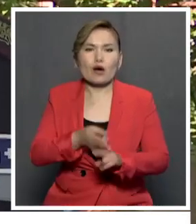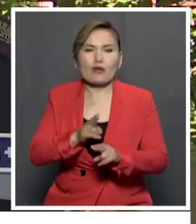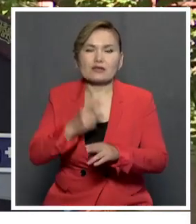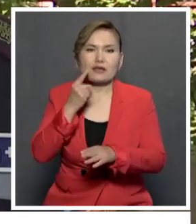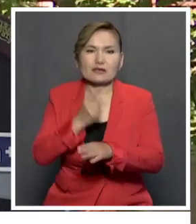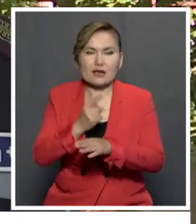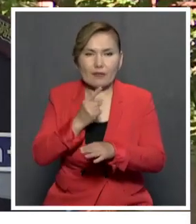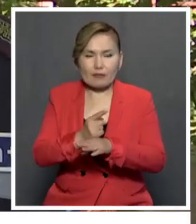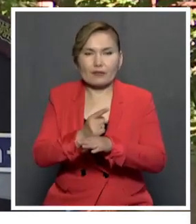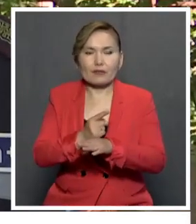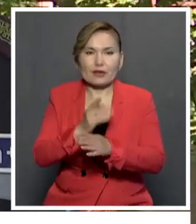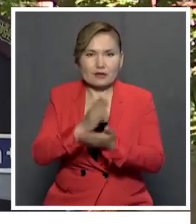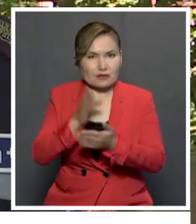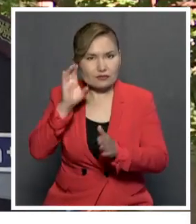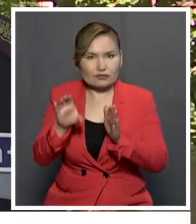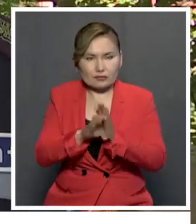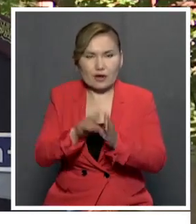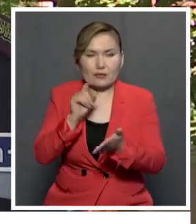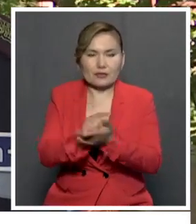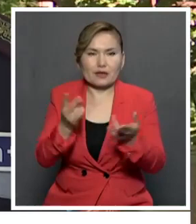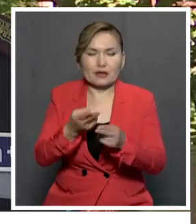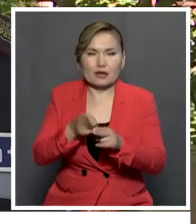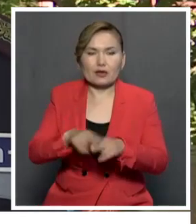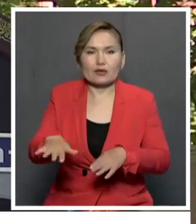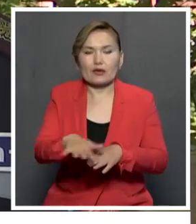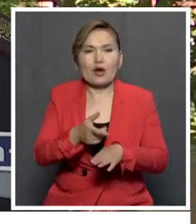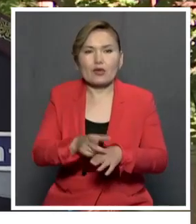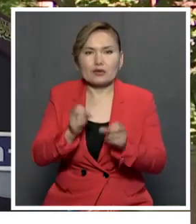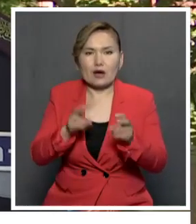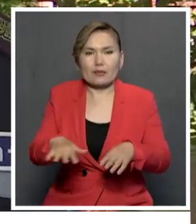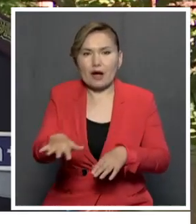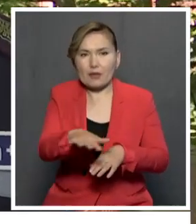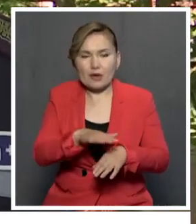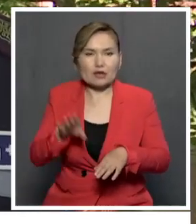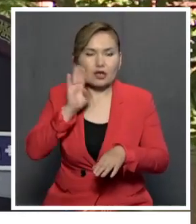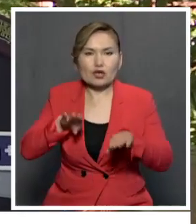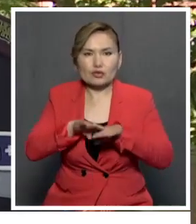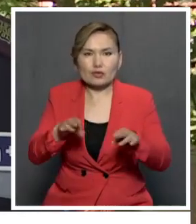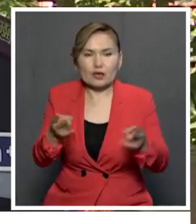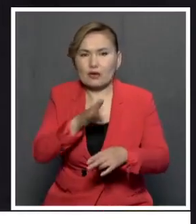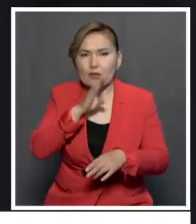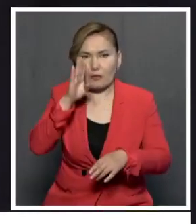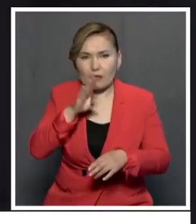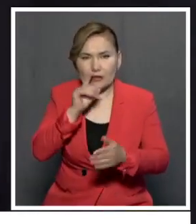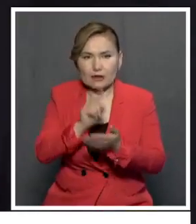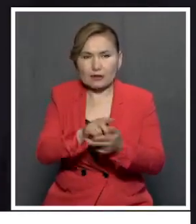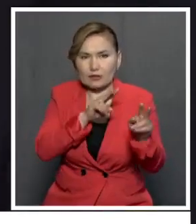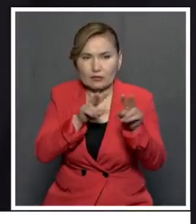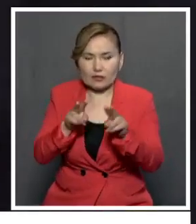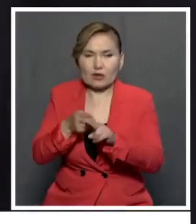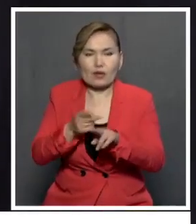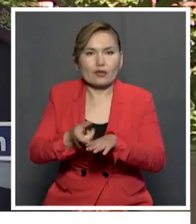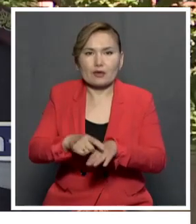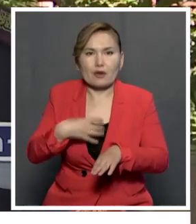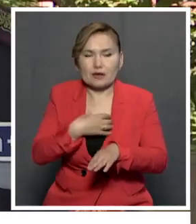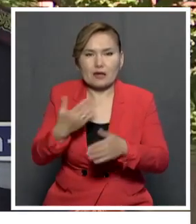шомылмаңыз. Мас күйіңізде суға түспеңіз. Қауіпті аймақтарда сүңгімеңіз. Балаларыңызды қараусыз қалдырмаңыз. Ата-аналарға маңызды